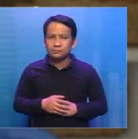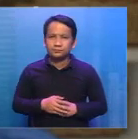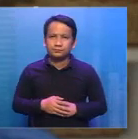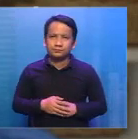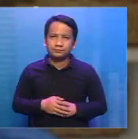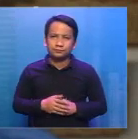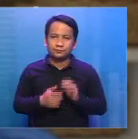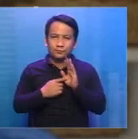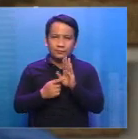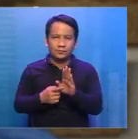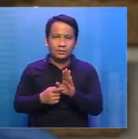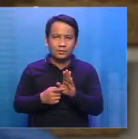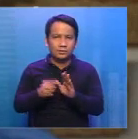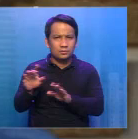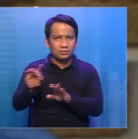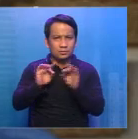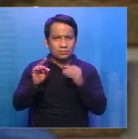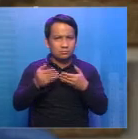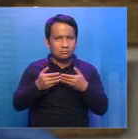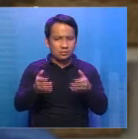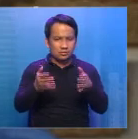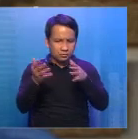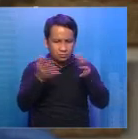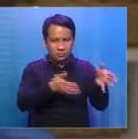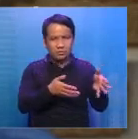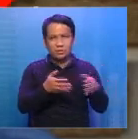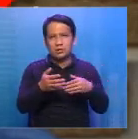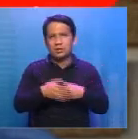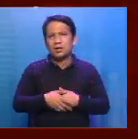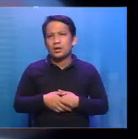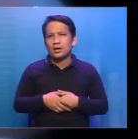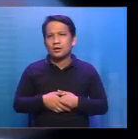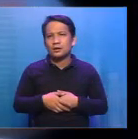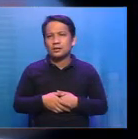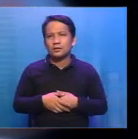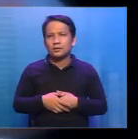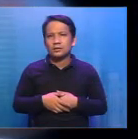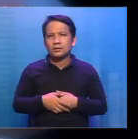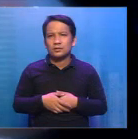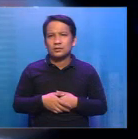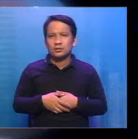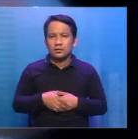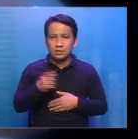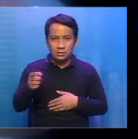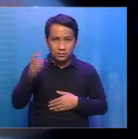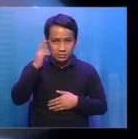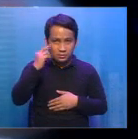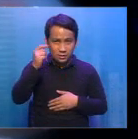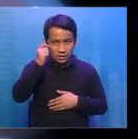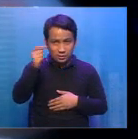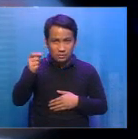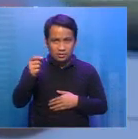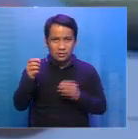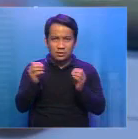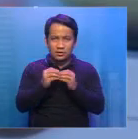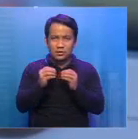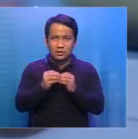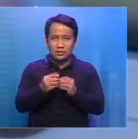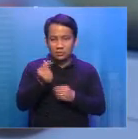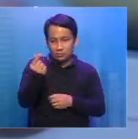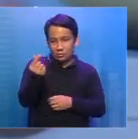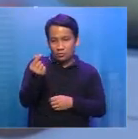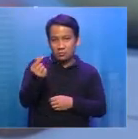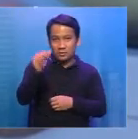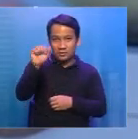But Luis and I, we chose to move on from it. Kinabog ni idol Raffy Tulfo ang mga opa ng